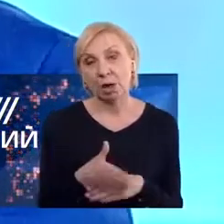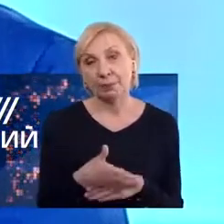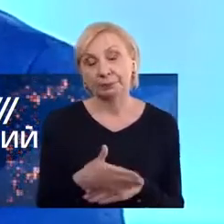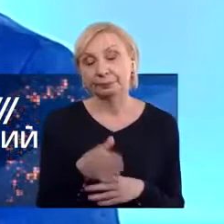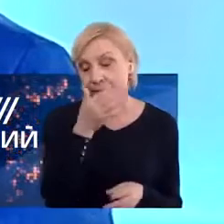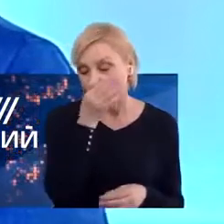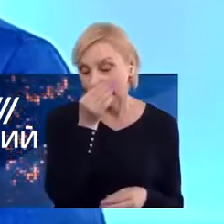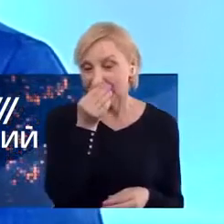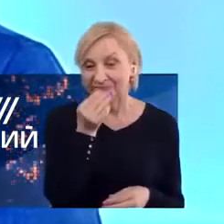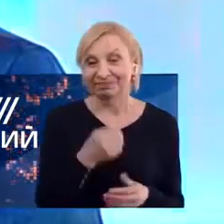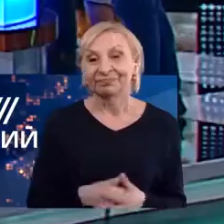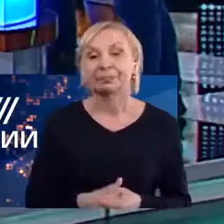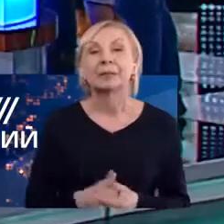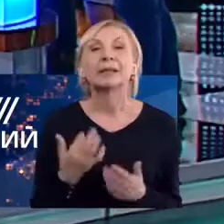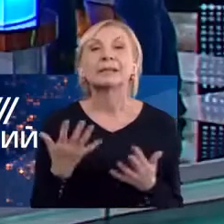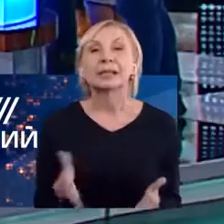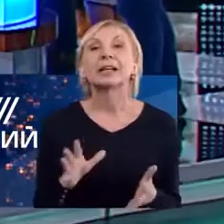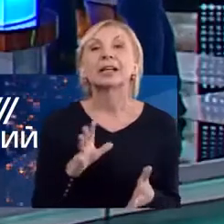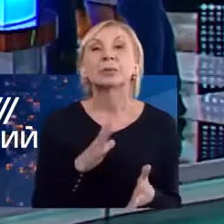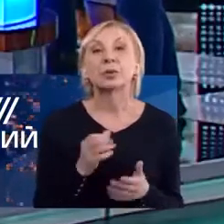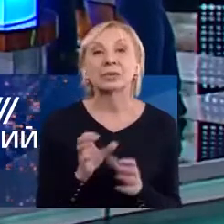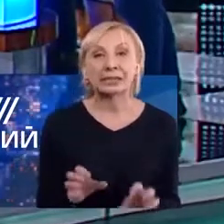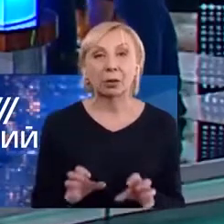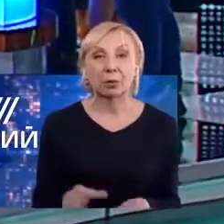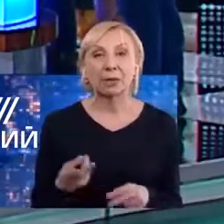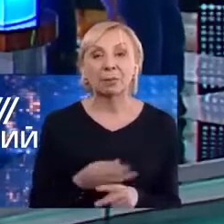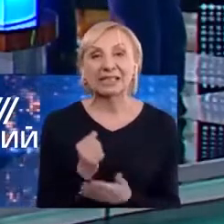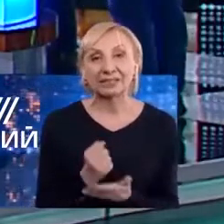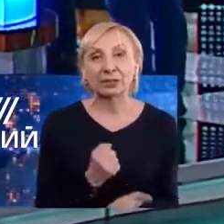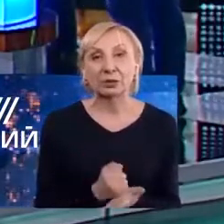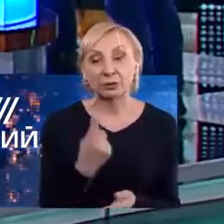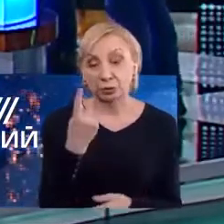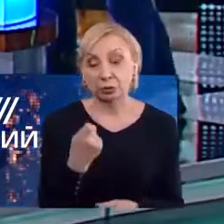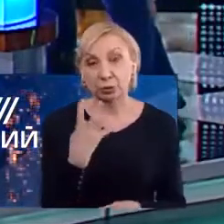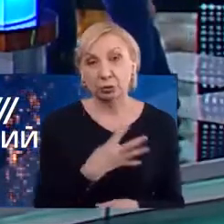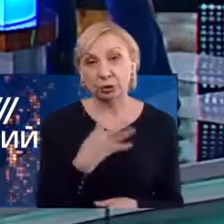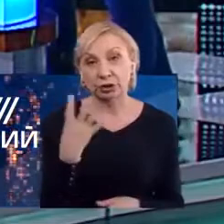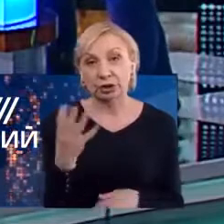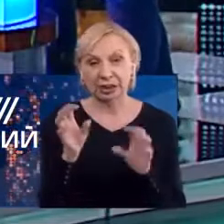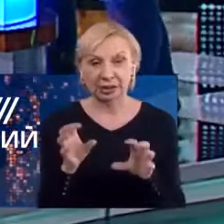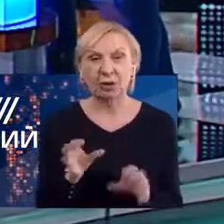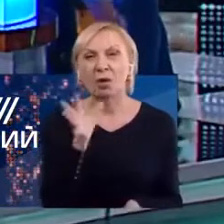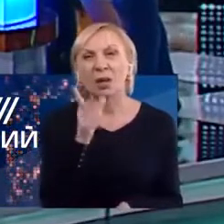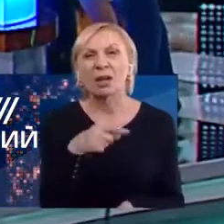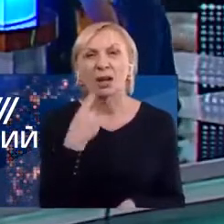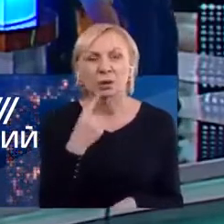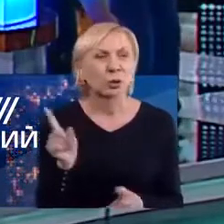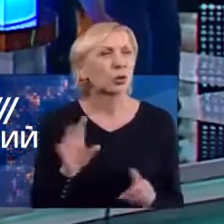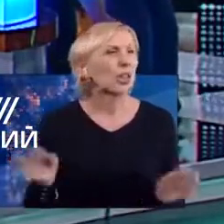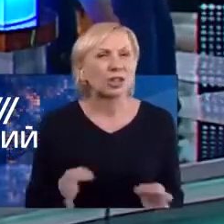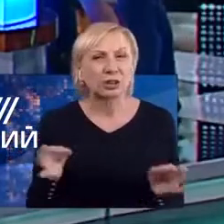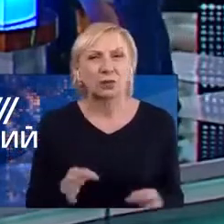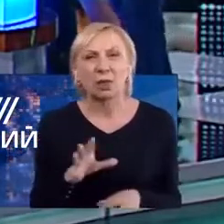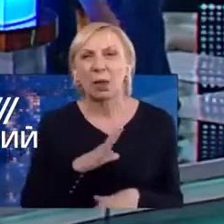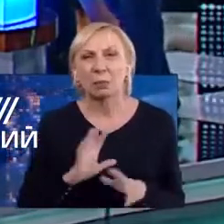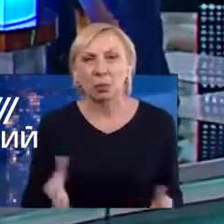так само і скільки та коаліція, було яка була про безвізовий режим, 144 закони, безвізовий режим. Знаєте, коли кажуть, нічого не було прийнято, це